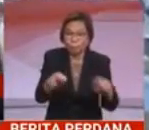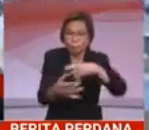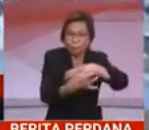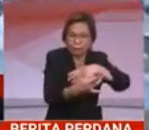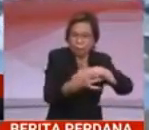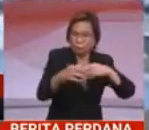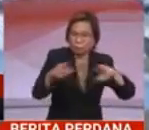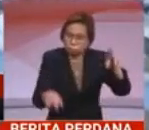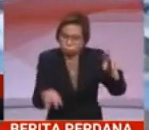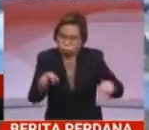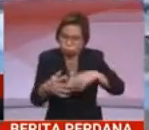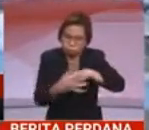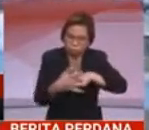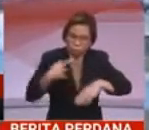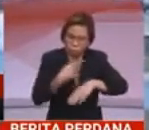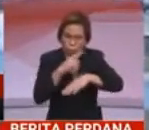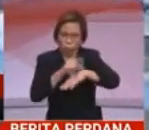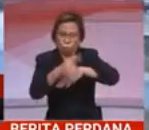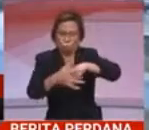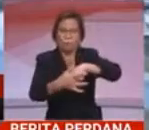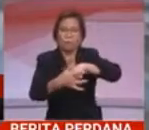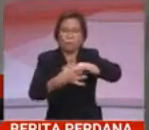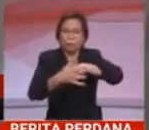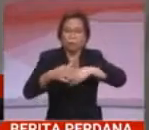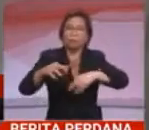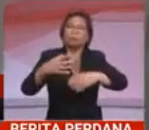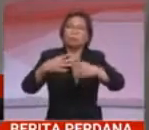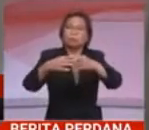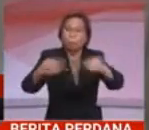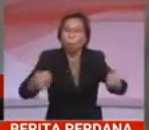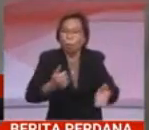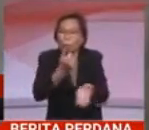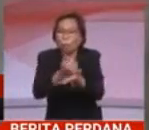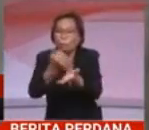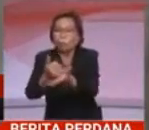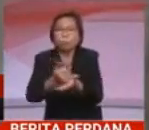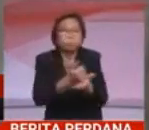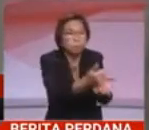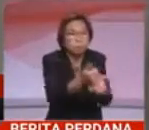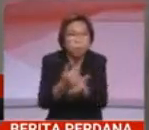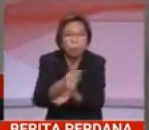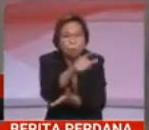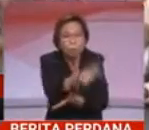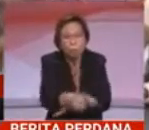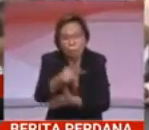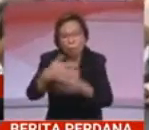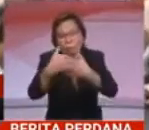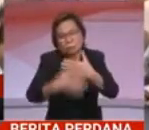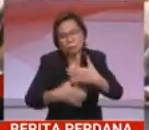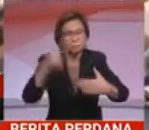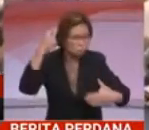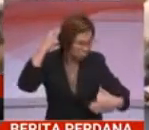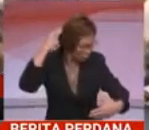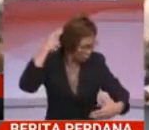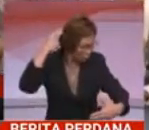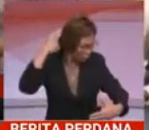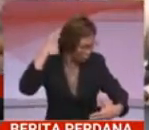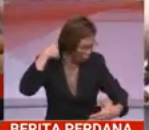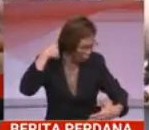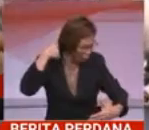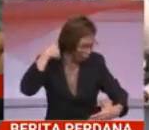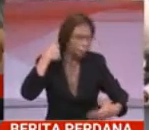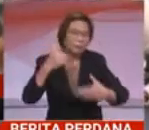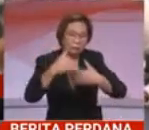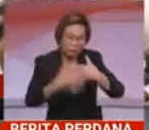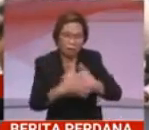teknologi yang kita gunakan teknologi Jepun untuk membantu mereka yang mengalami kecederaan saraf tunjang dan juga